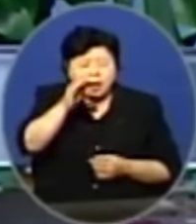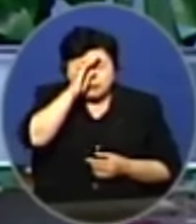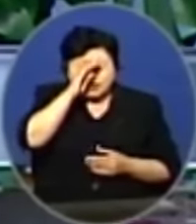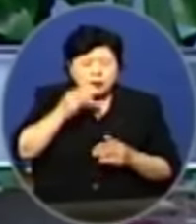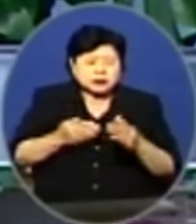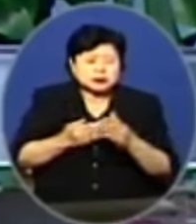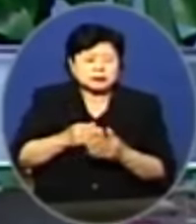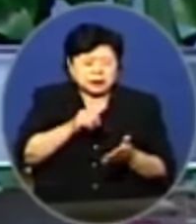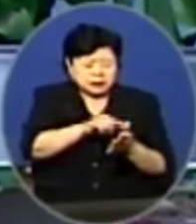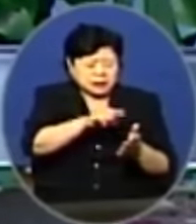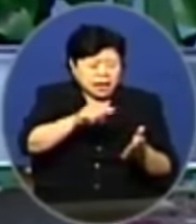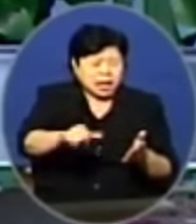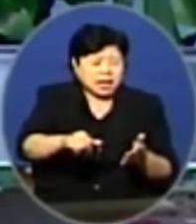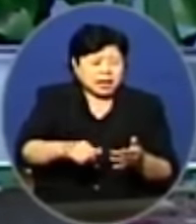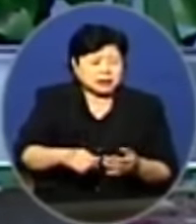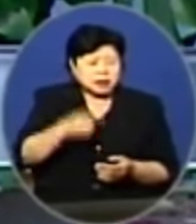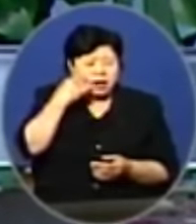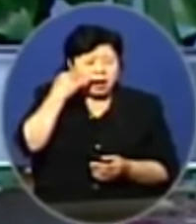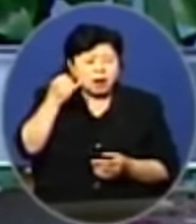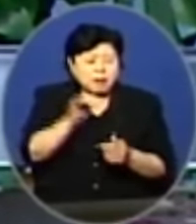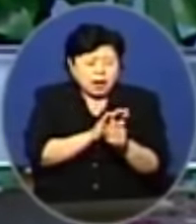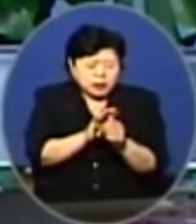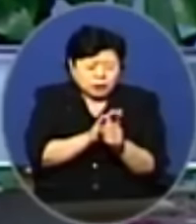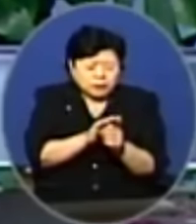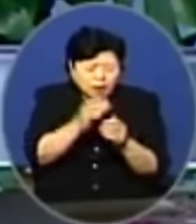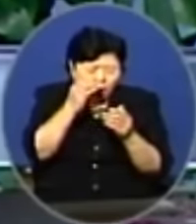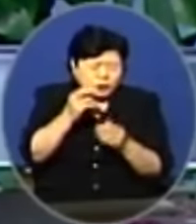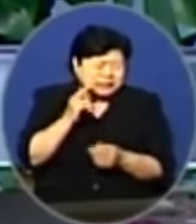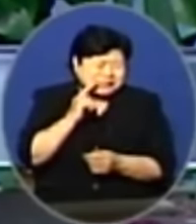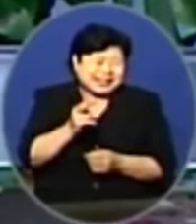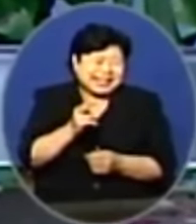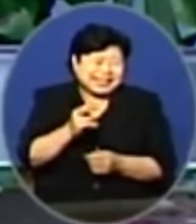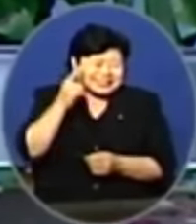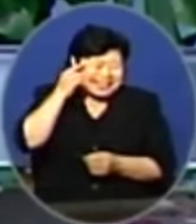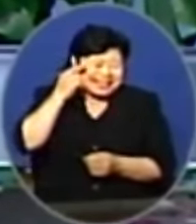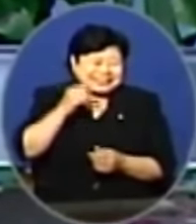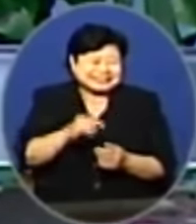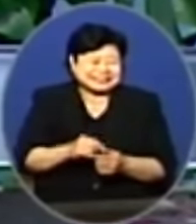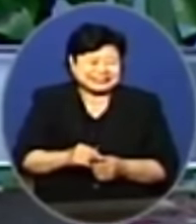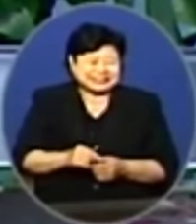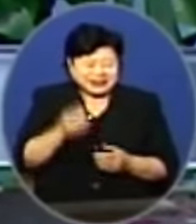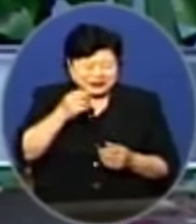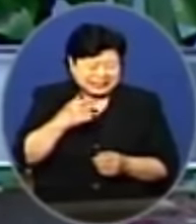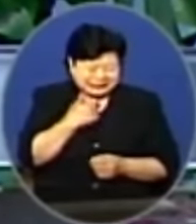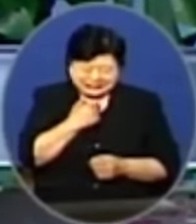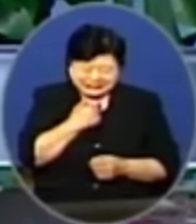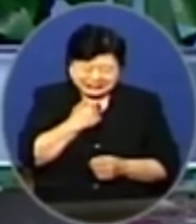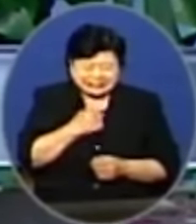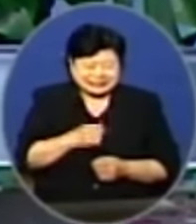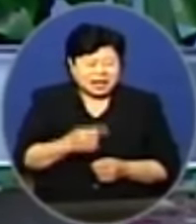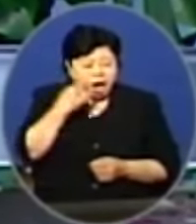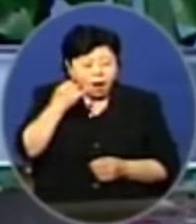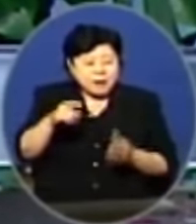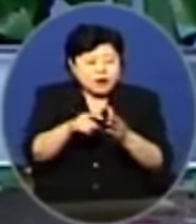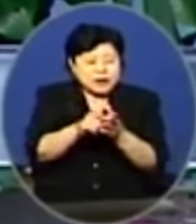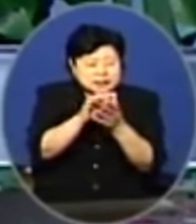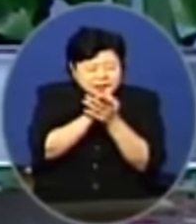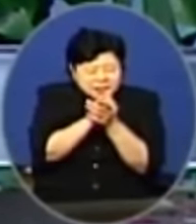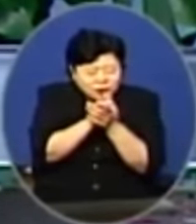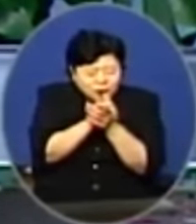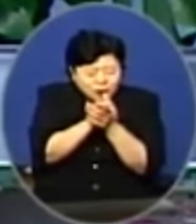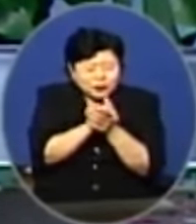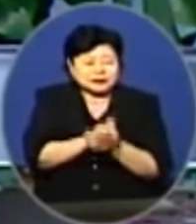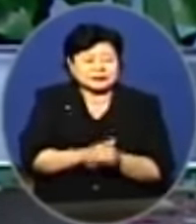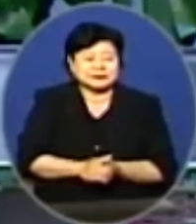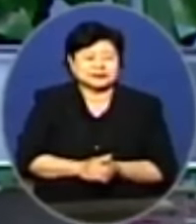걸리면 맏아들로서 내가 어머니 돌보기에 얼마나 고생하겠노 싶어가지고서 고생 안 하기 위해서, 그리고 또 얼마나 비용도 들지